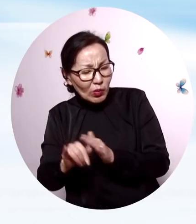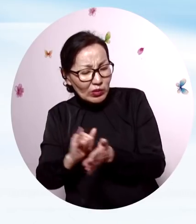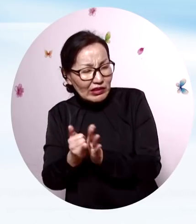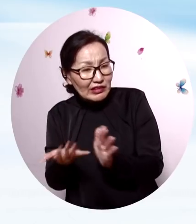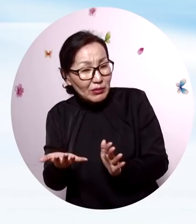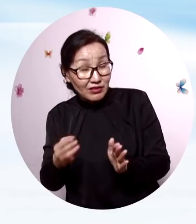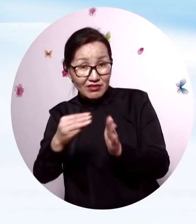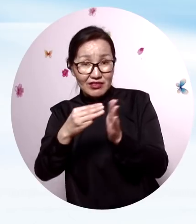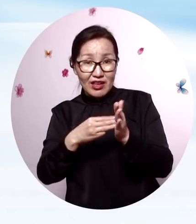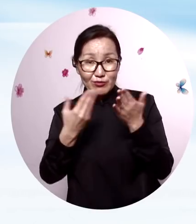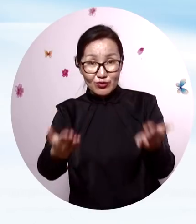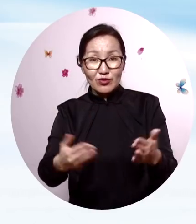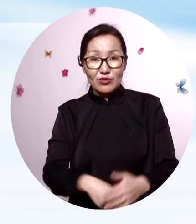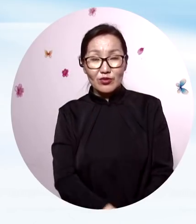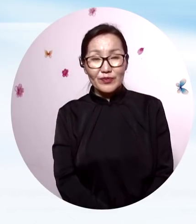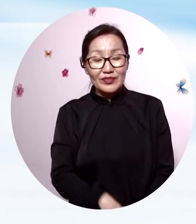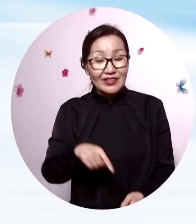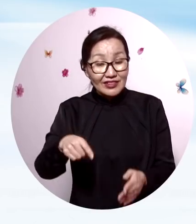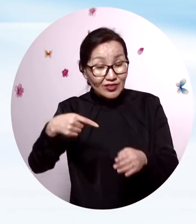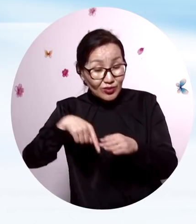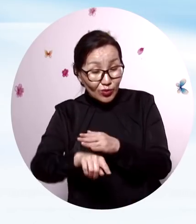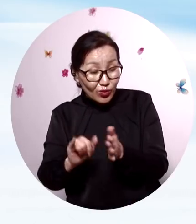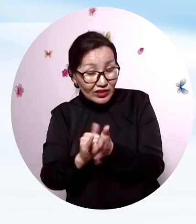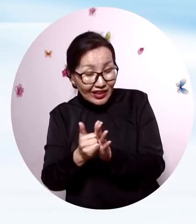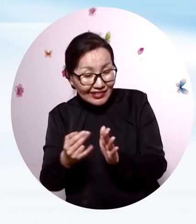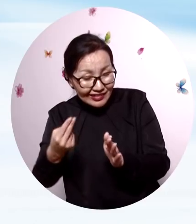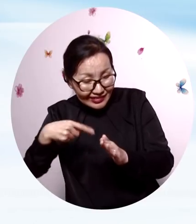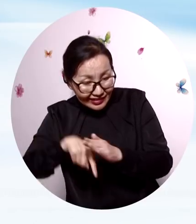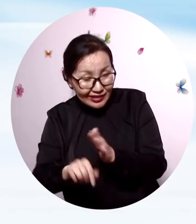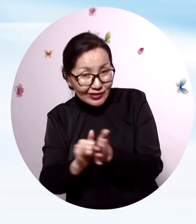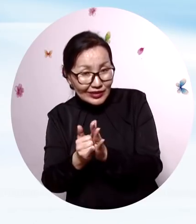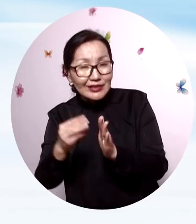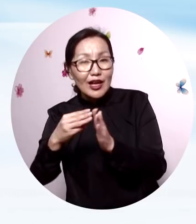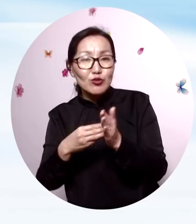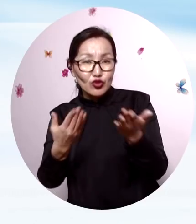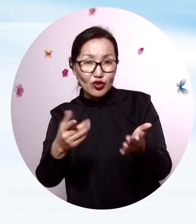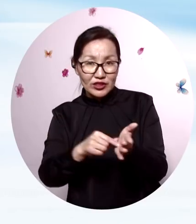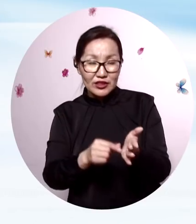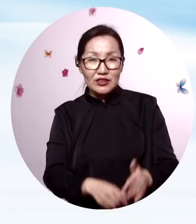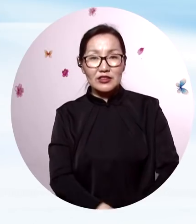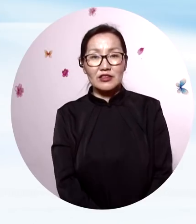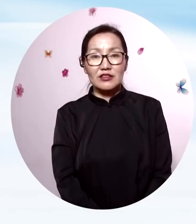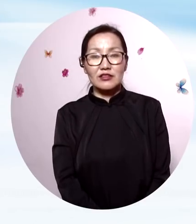илэрхийлснийг тайлбарлана. Одоо хэл зүгийнхаа далд санааг тайлбарлах юм байна.